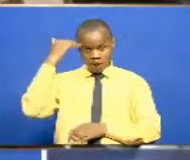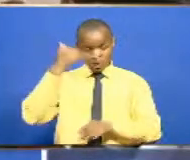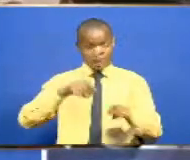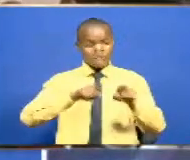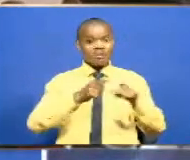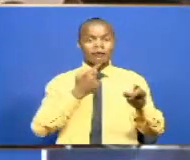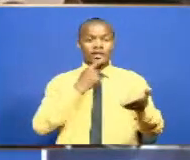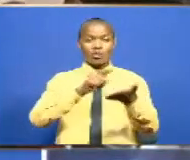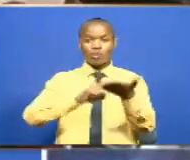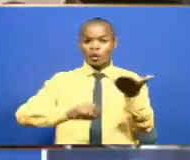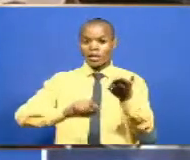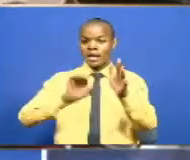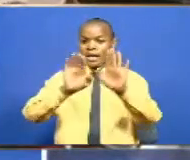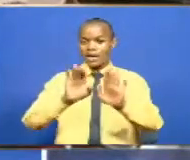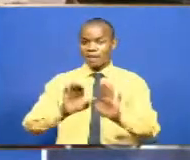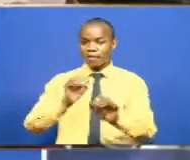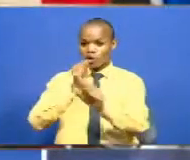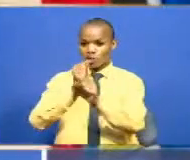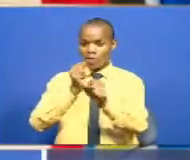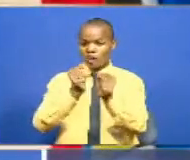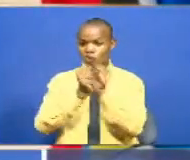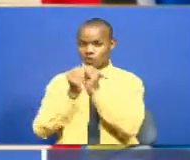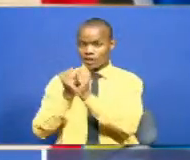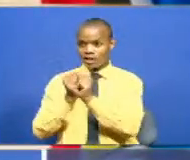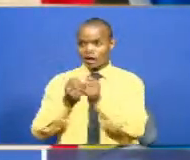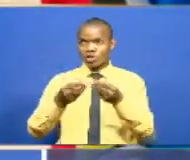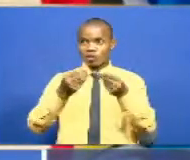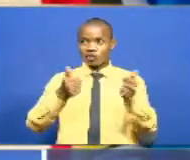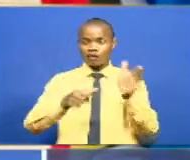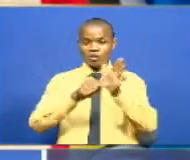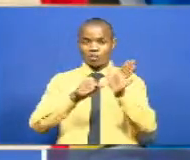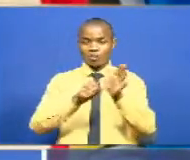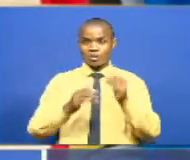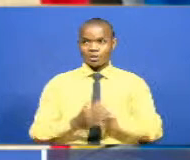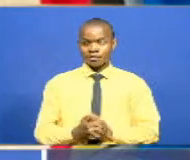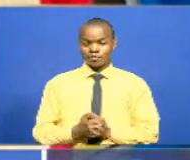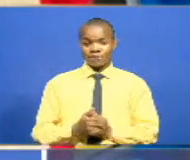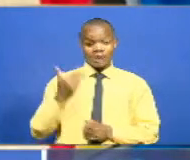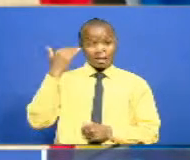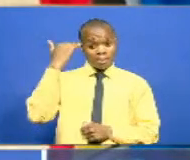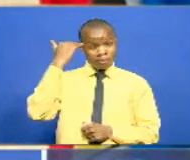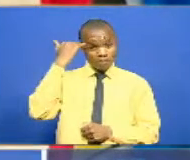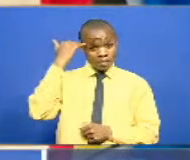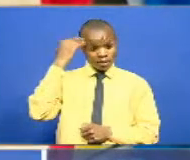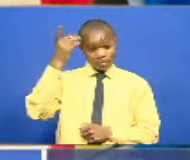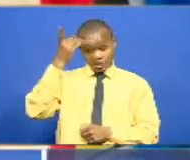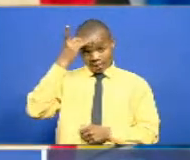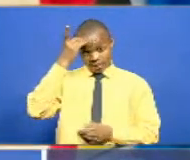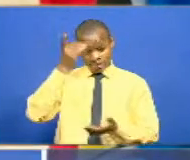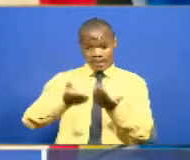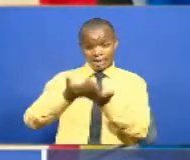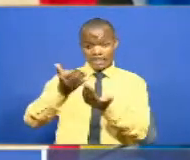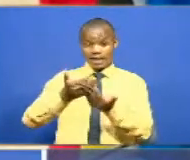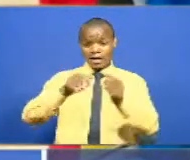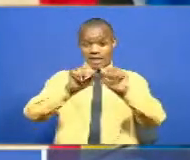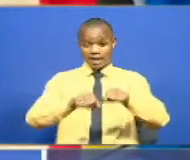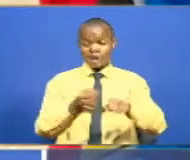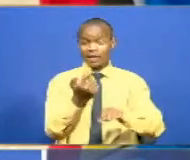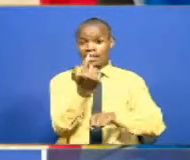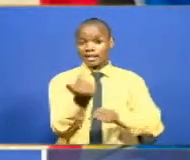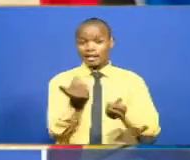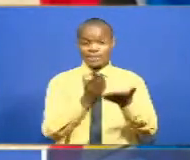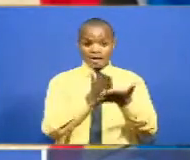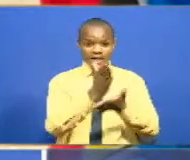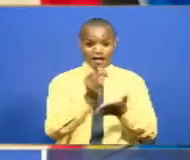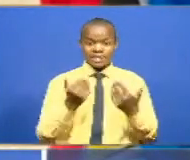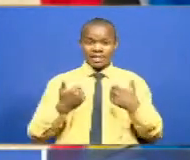pamoja za kukabiliana na tatizo hilo. Most mental illnesses are treatable. Everyone has a right to good mental health, and